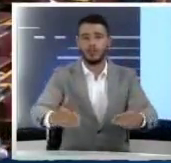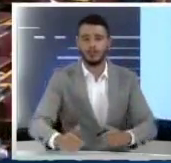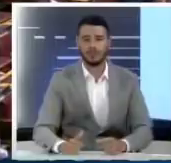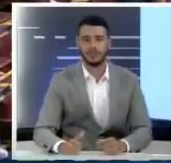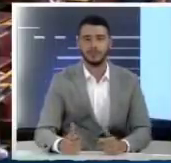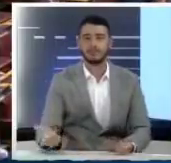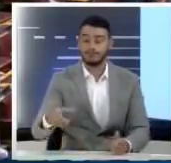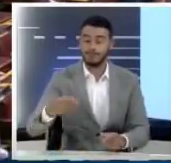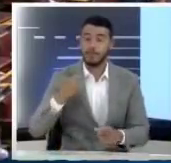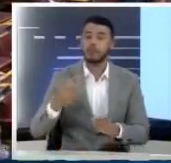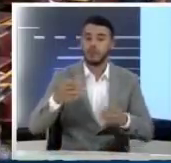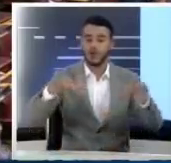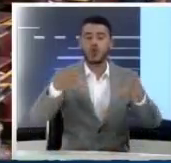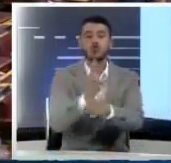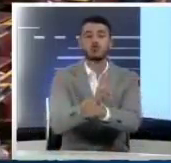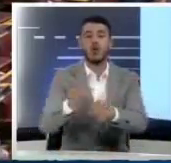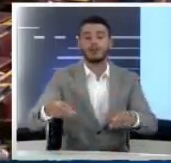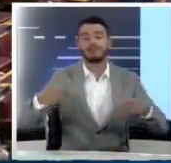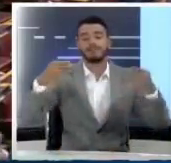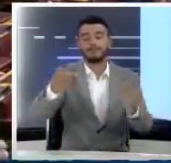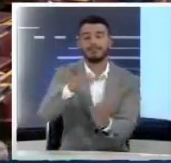Το καταθέτω και αυτό νομίζω είναι σημαντικό.